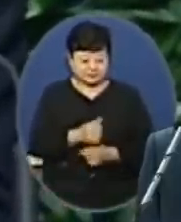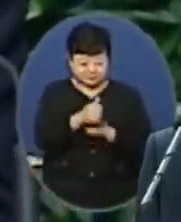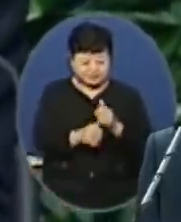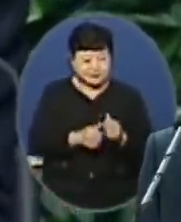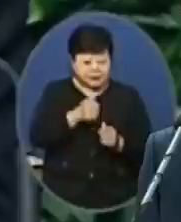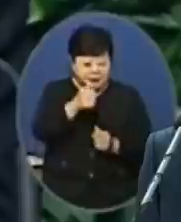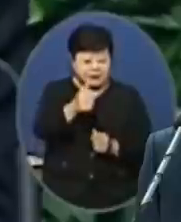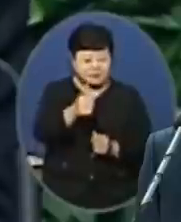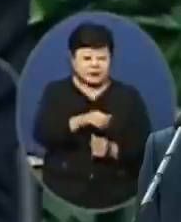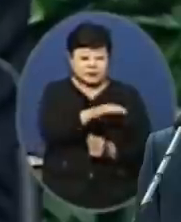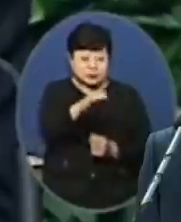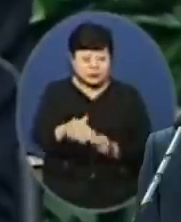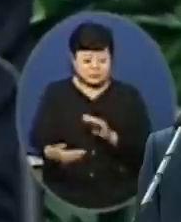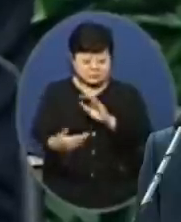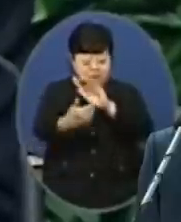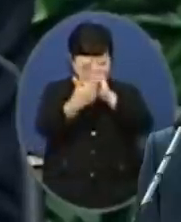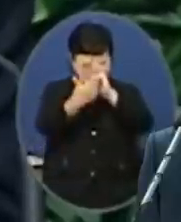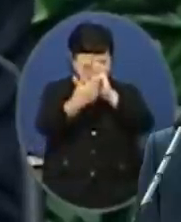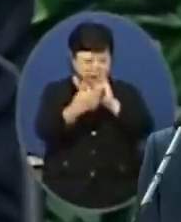하나님이 우리를